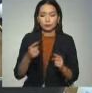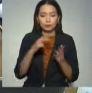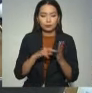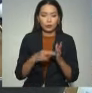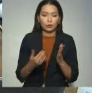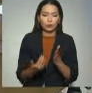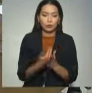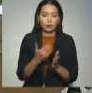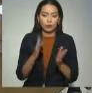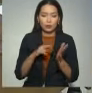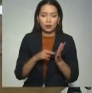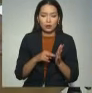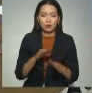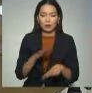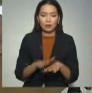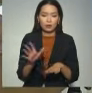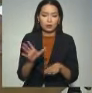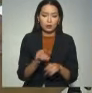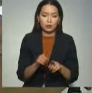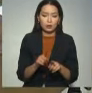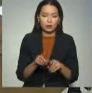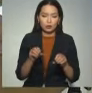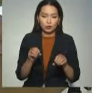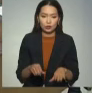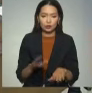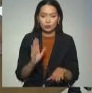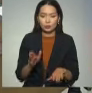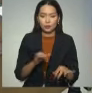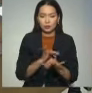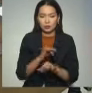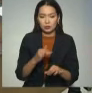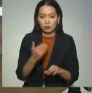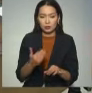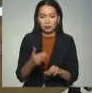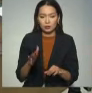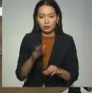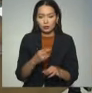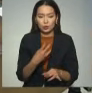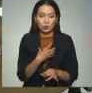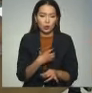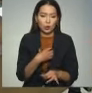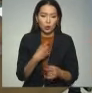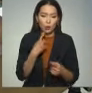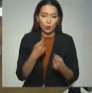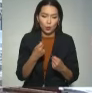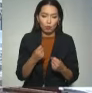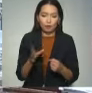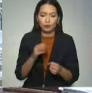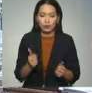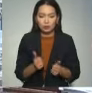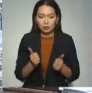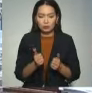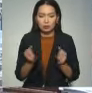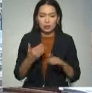налогообложение доходов банков по нотам Национального банка. Это придаст нам им необходимый стимул вкладываться в